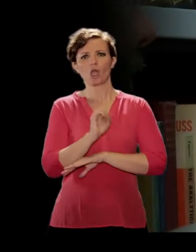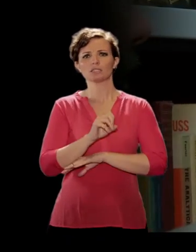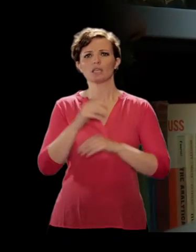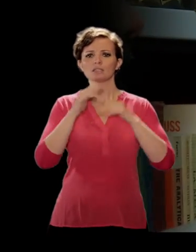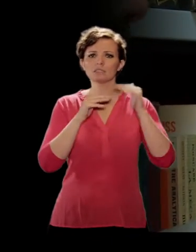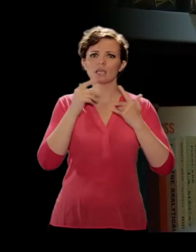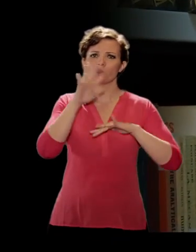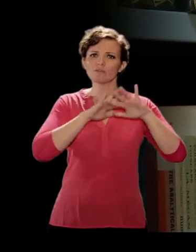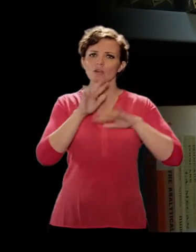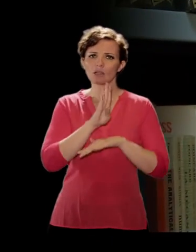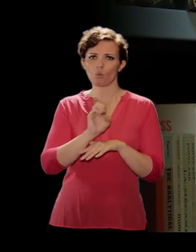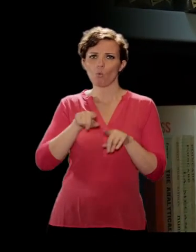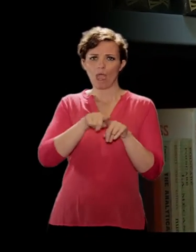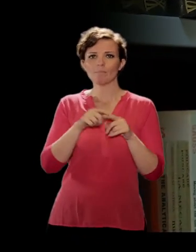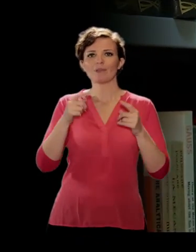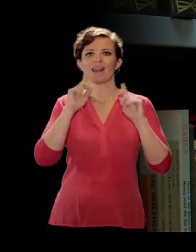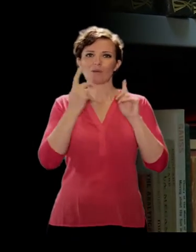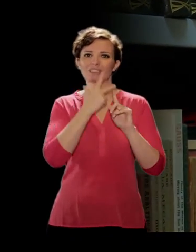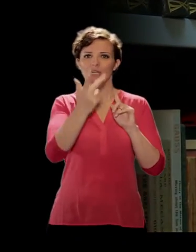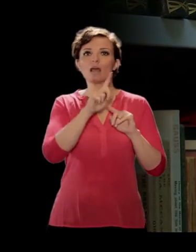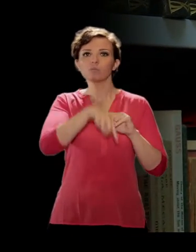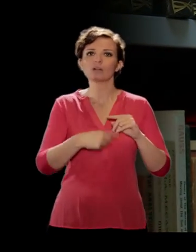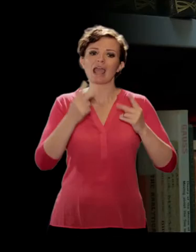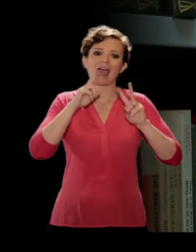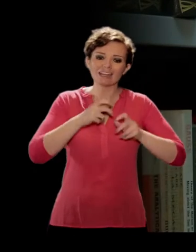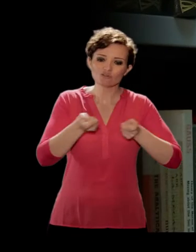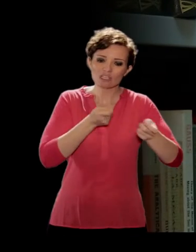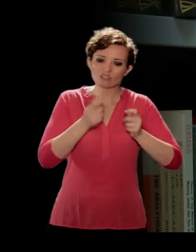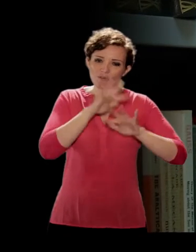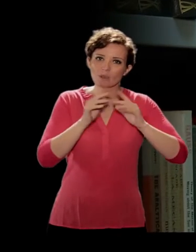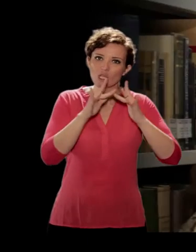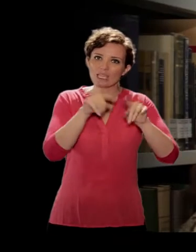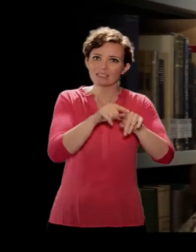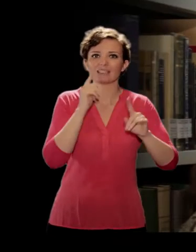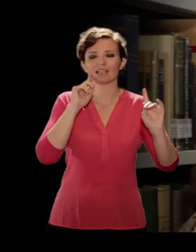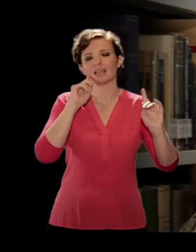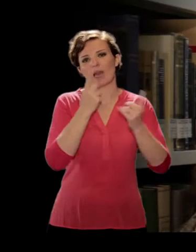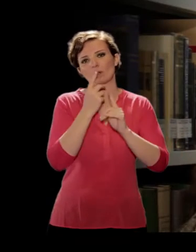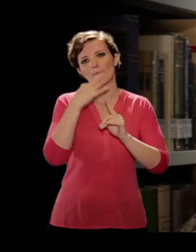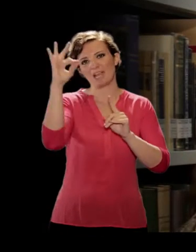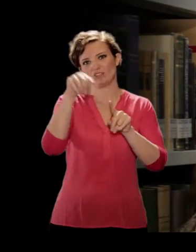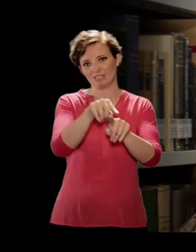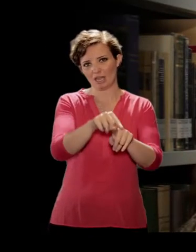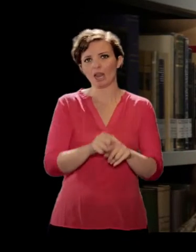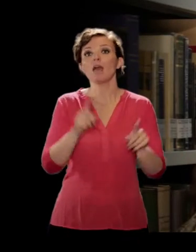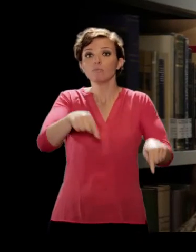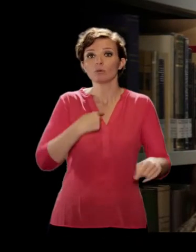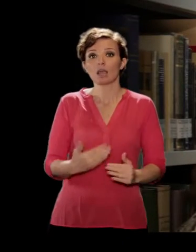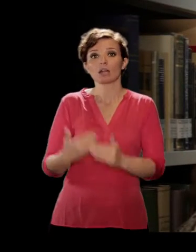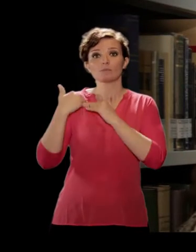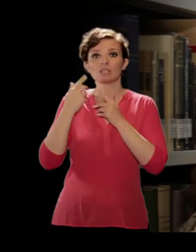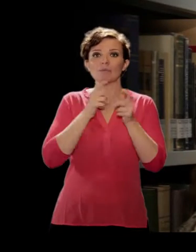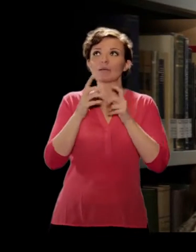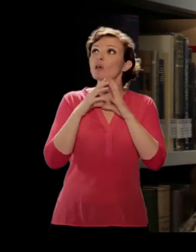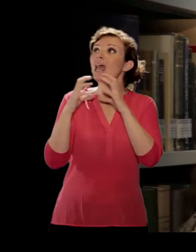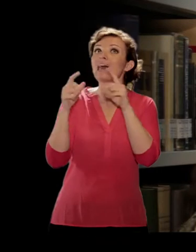nella laurea triennale e analisi e gestione delle informazioni su internet nella laurea magistrale. Sono anche responsabile dei